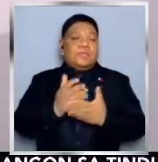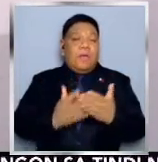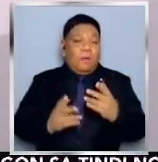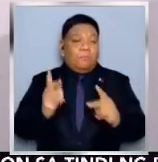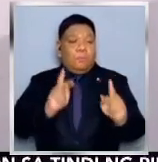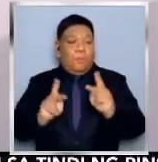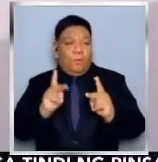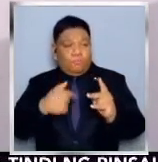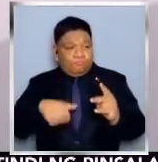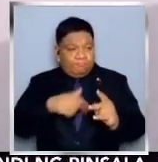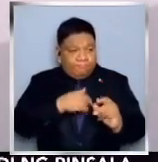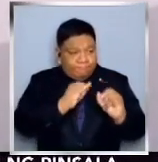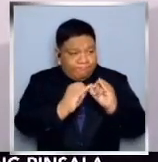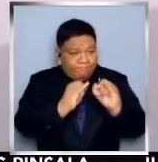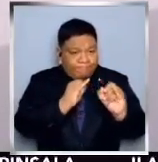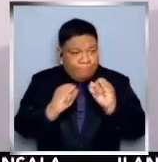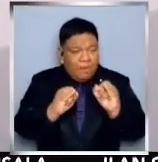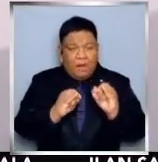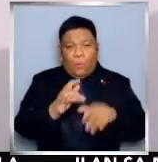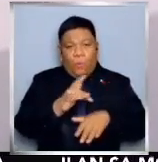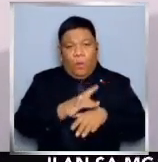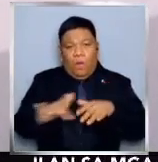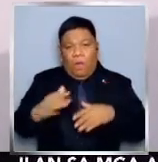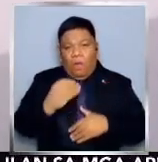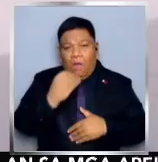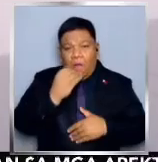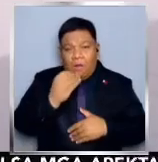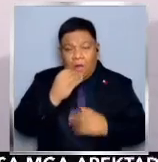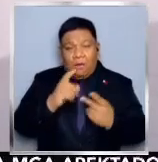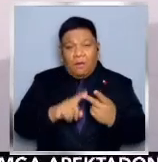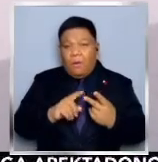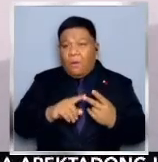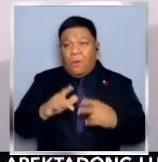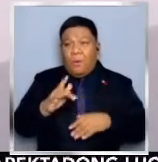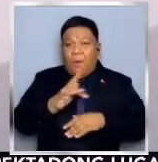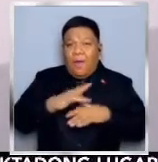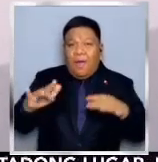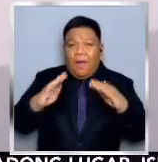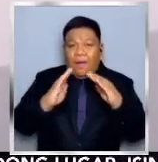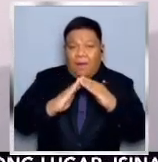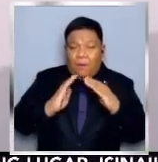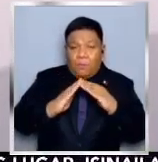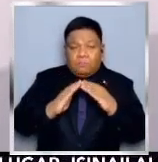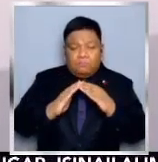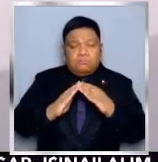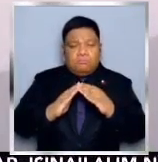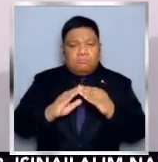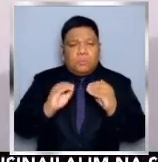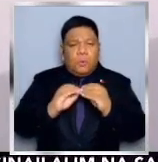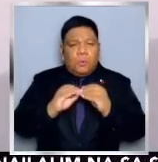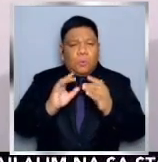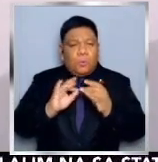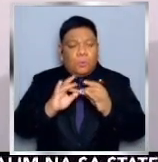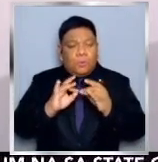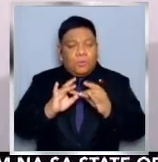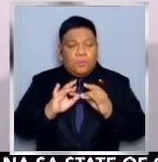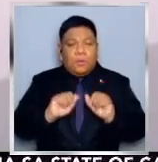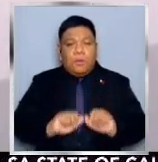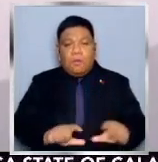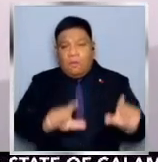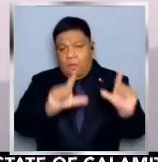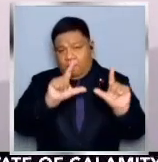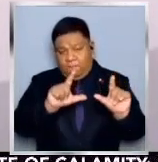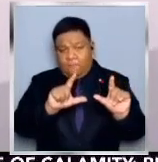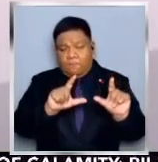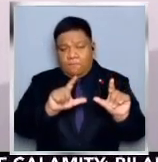silang makain, wala na rin daw silang mga bahay. Kamustahin natin sila sa live na pagtutok ni Jonathan Anda.